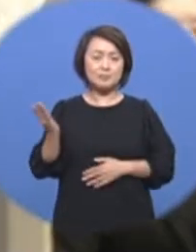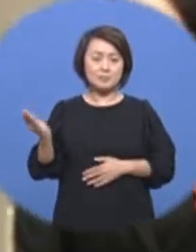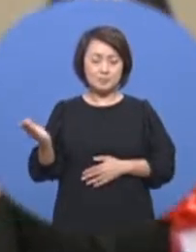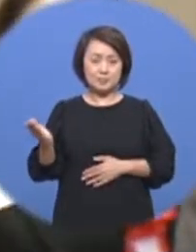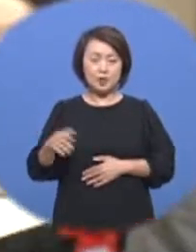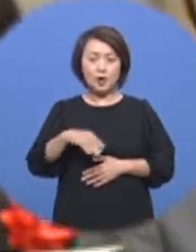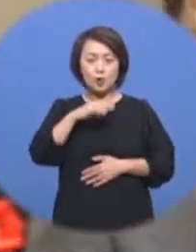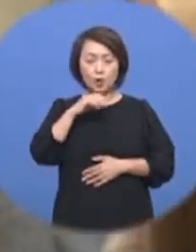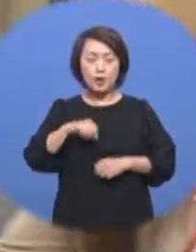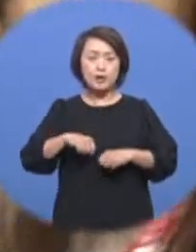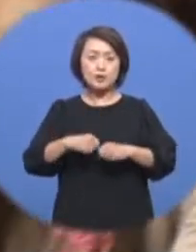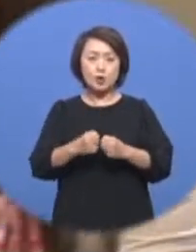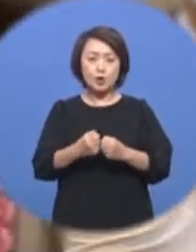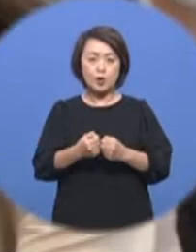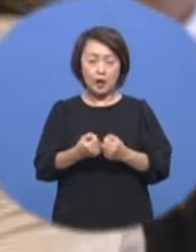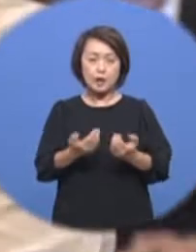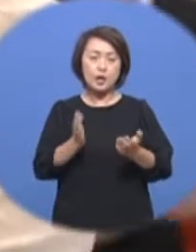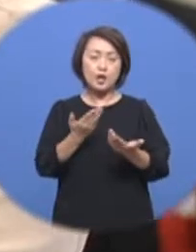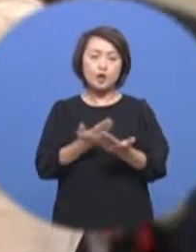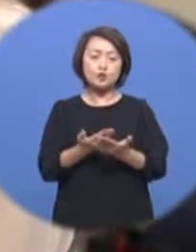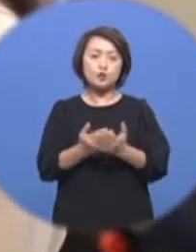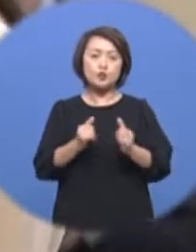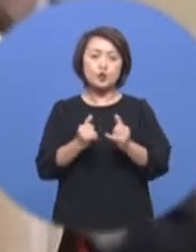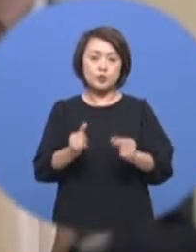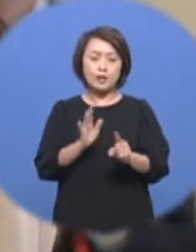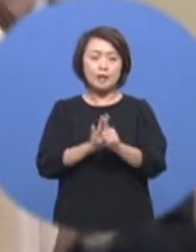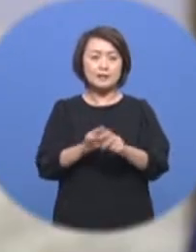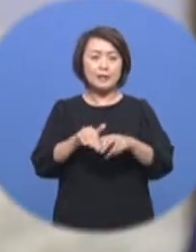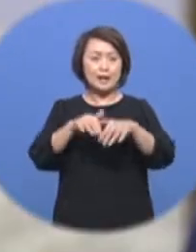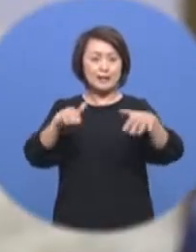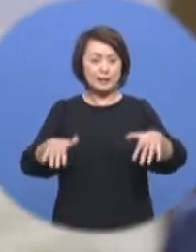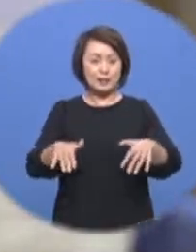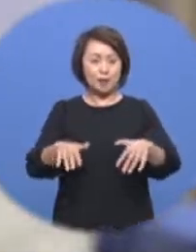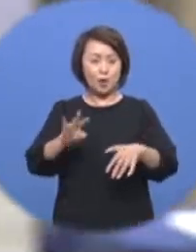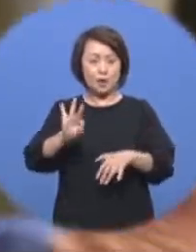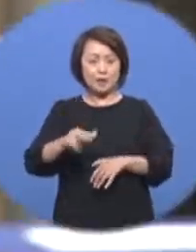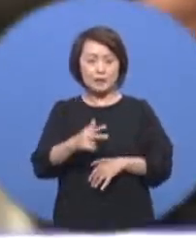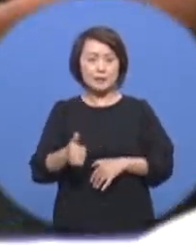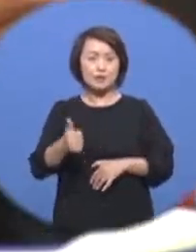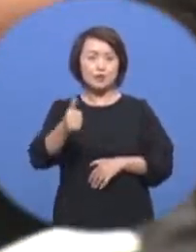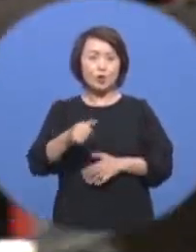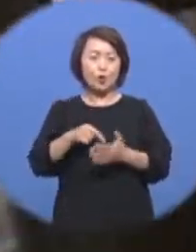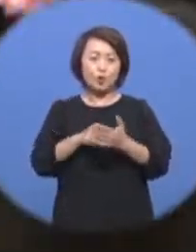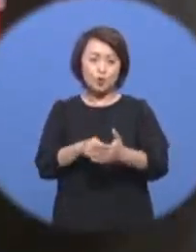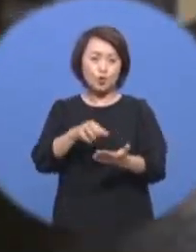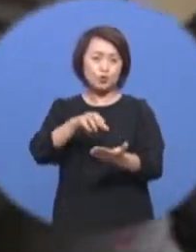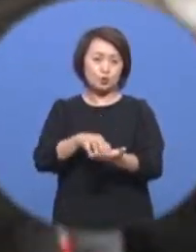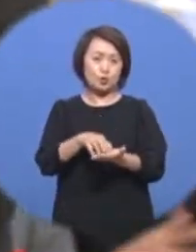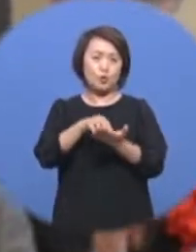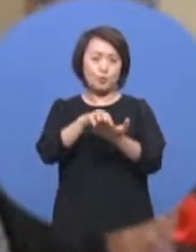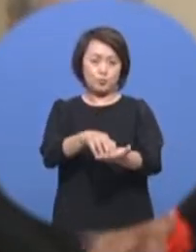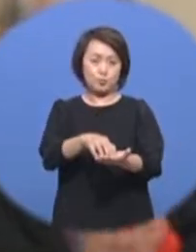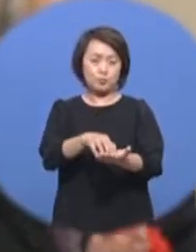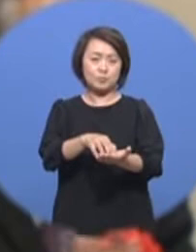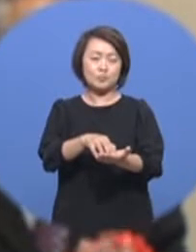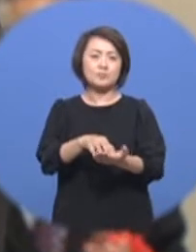高齢障害求職者雇用支援機構理事長努力賞を受賞しました。